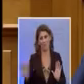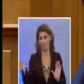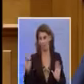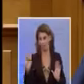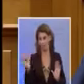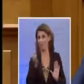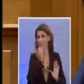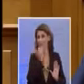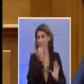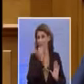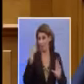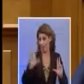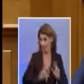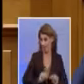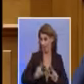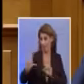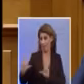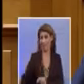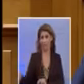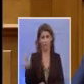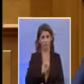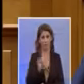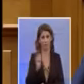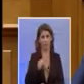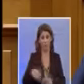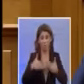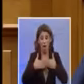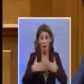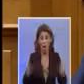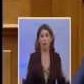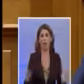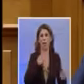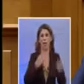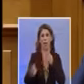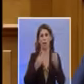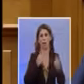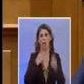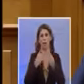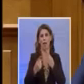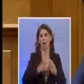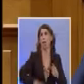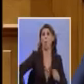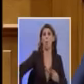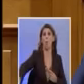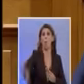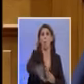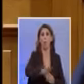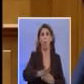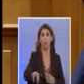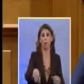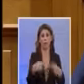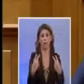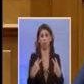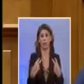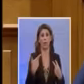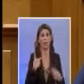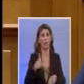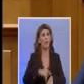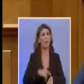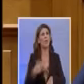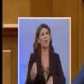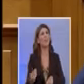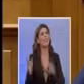Σήμερα λοιπόν ήρθε η ώρα να μιλήσουμε ανοιχτά σε αυτήν εδώ την αίθουσα. Και ήρθε η ώρα, πώς το λέτε αυτό